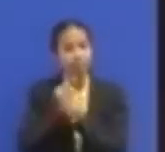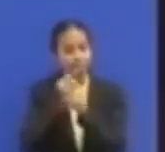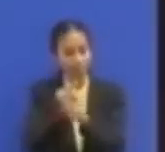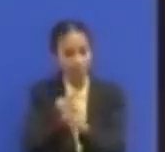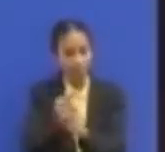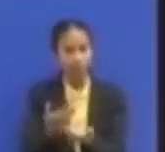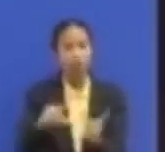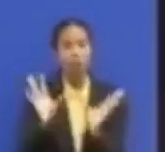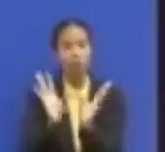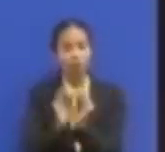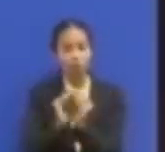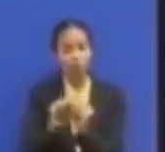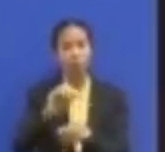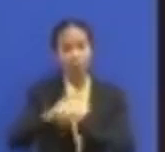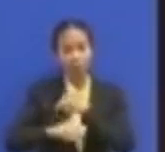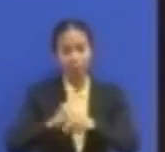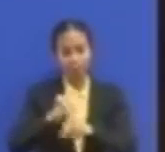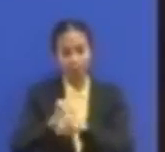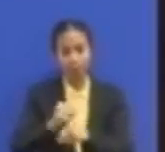ราษฎรพ.ศ.